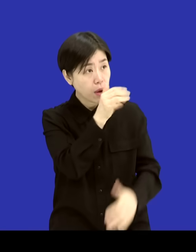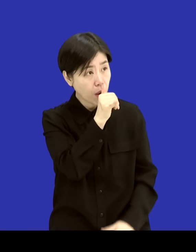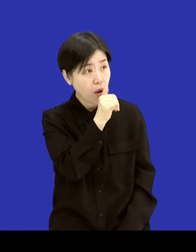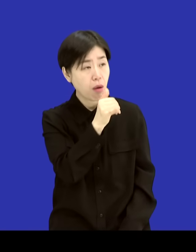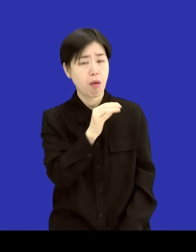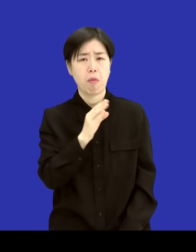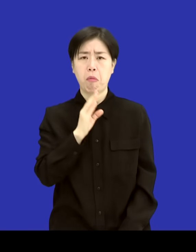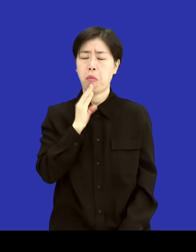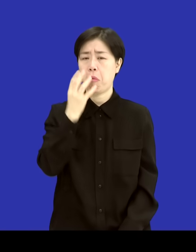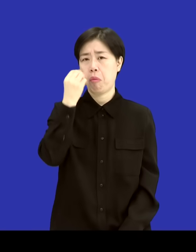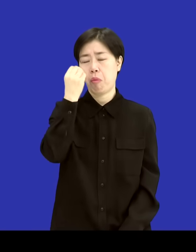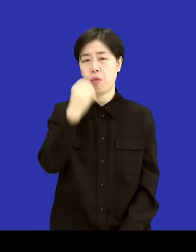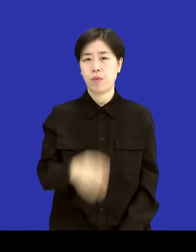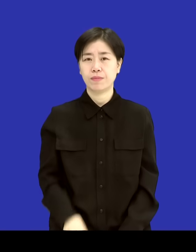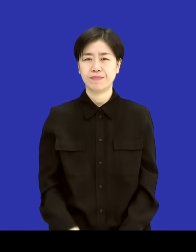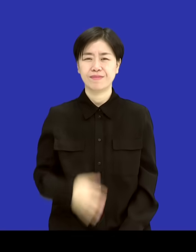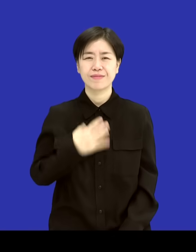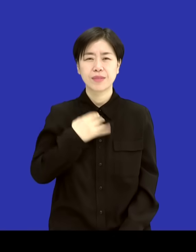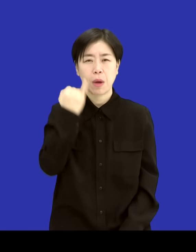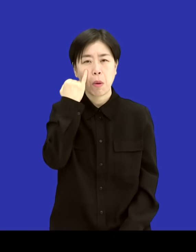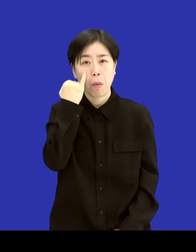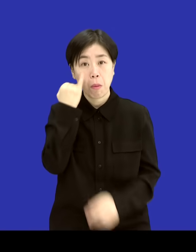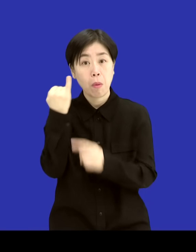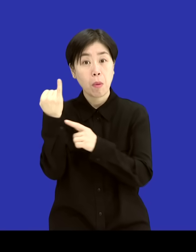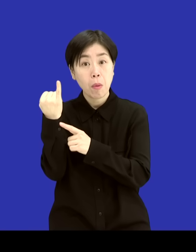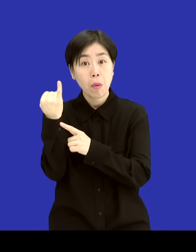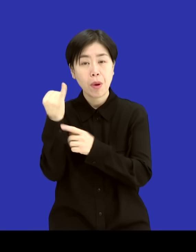그 고모님께서는 성악을 전공하셨던